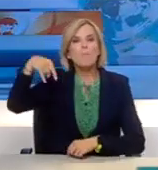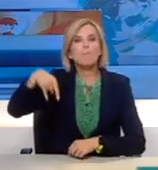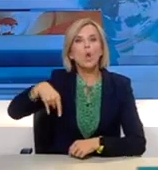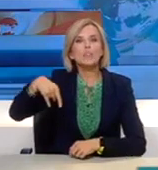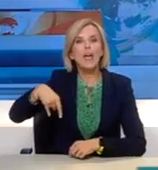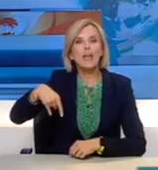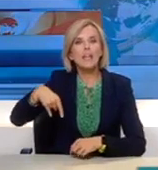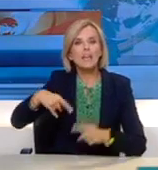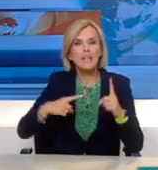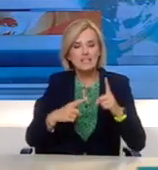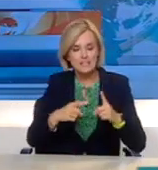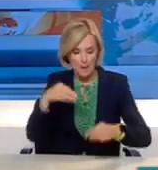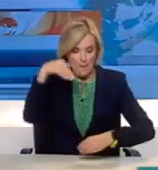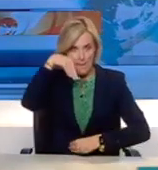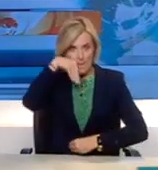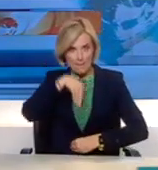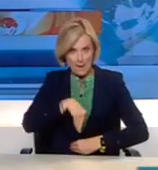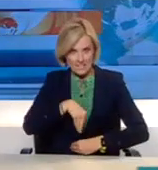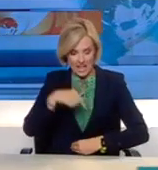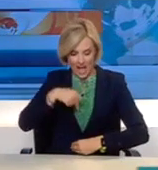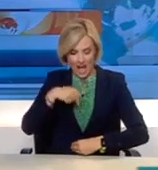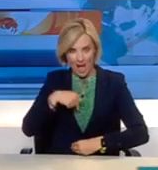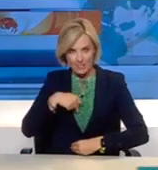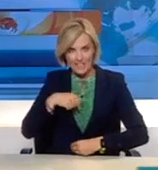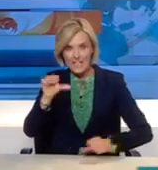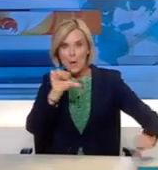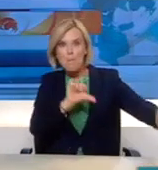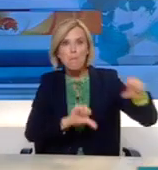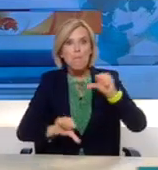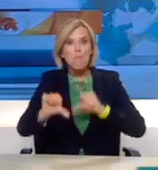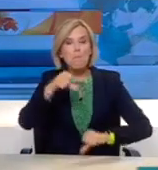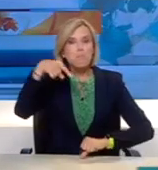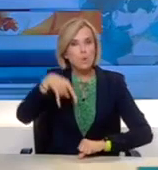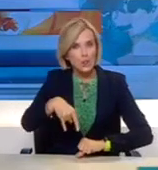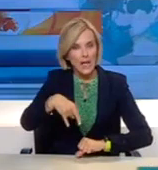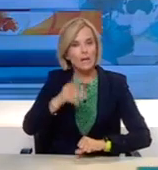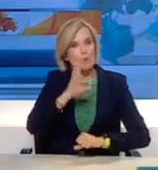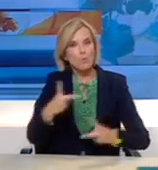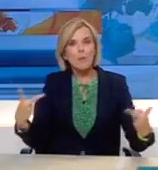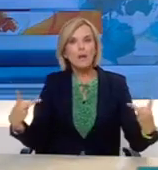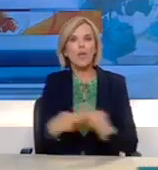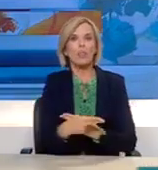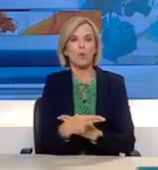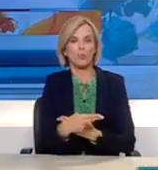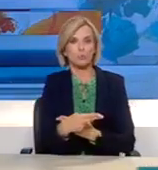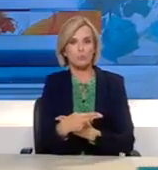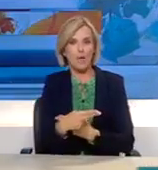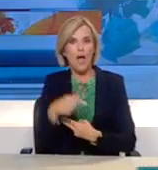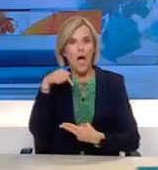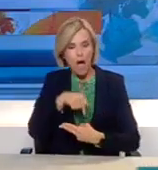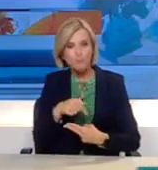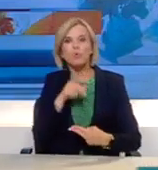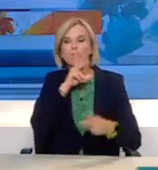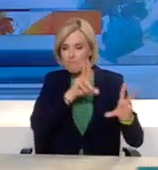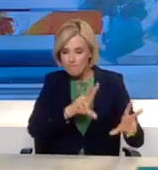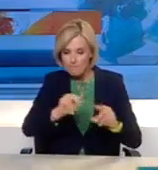SARS-CoV-2 και αδρανοποιώντας αυτή την πρωτεΐνη να διακόψουμε τον κύκλο ζωής του ιού. Ήδη κάποια ερευνητικά